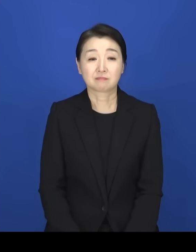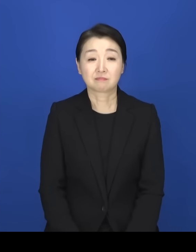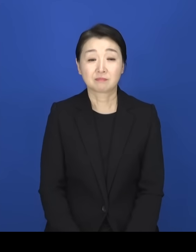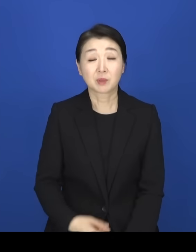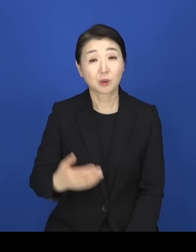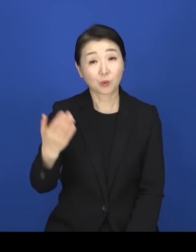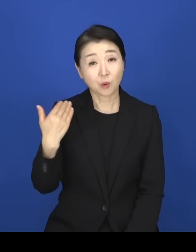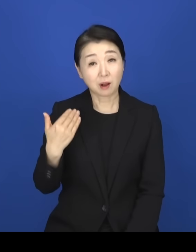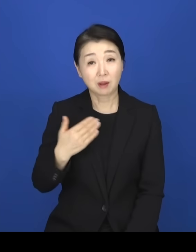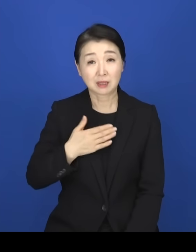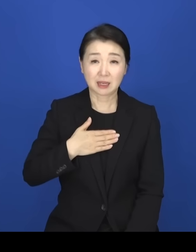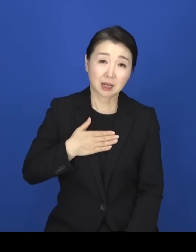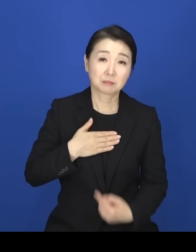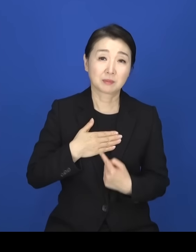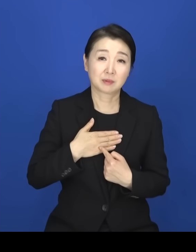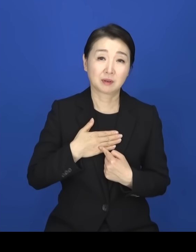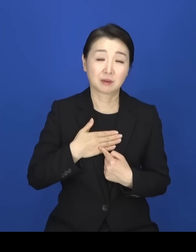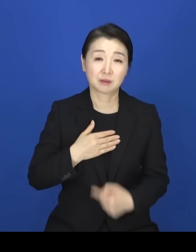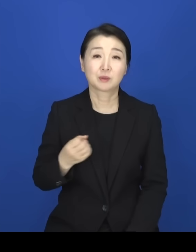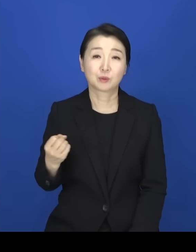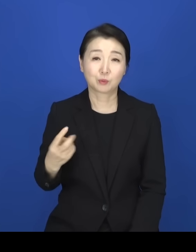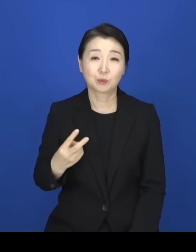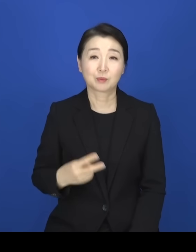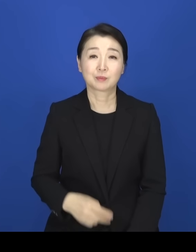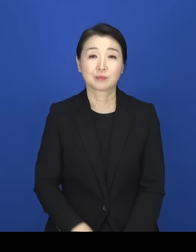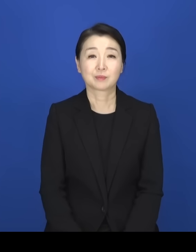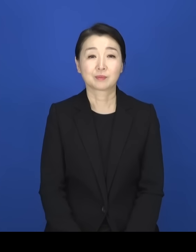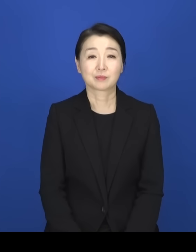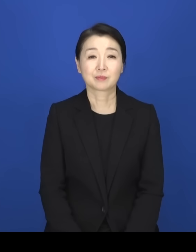과거에 있었던 저의 감정이나